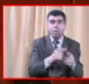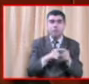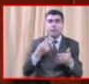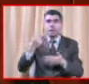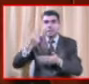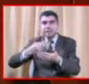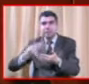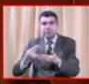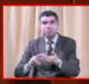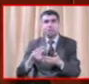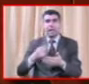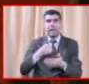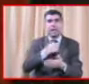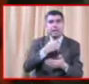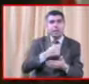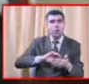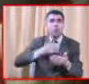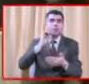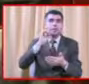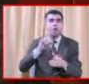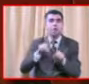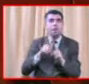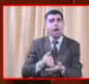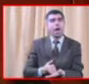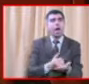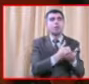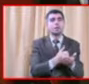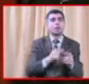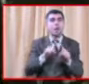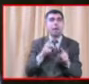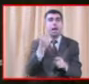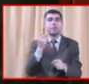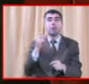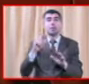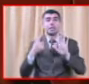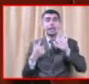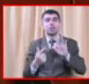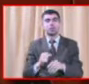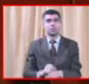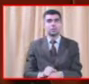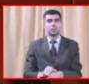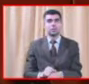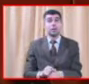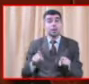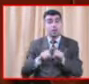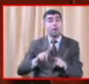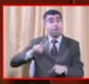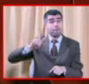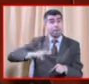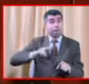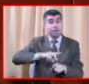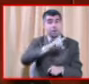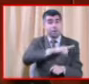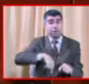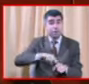بنسبة 6 أضعاف بالمقارنة مع سنة 2012، من تعبئة إمكانيات